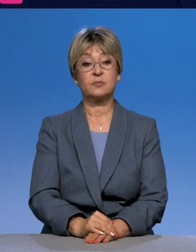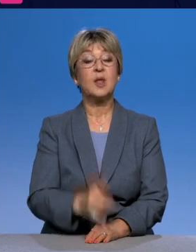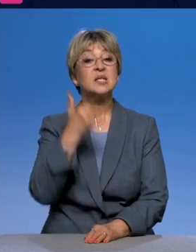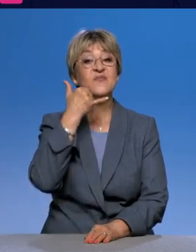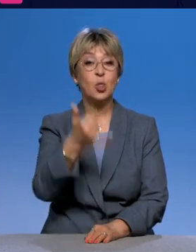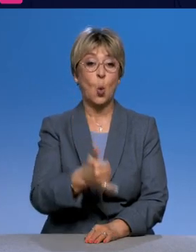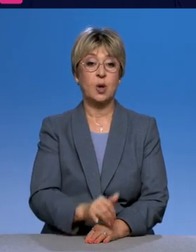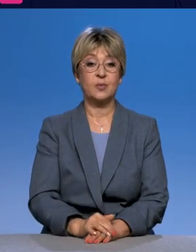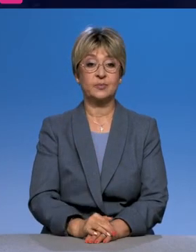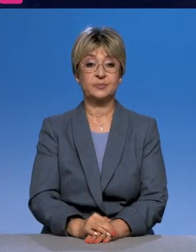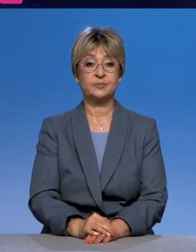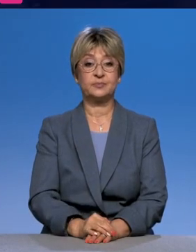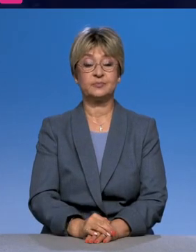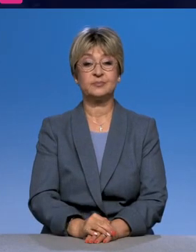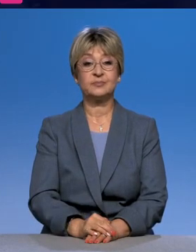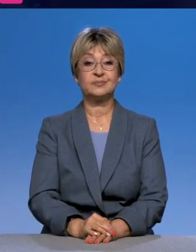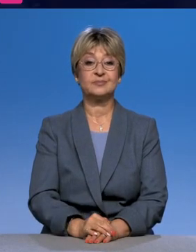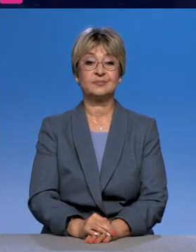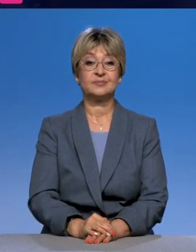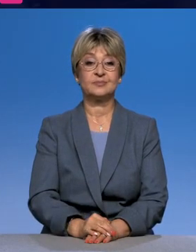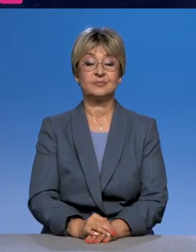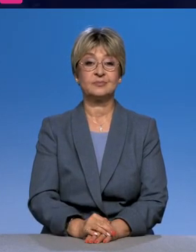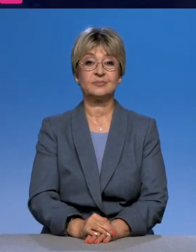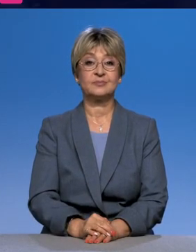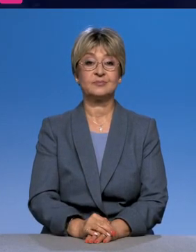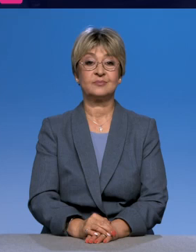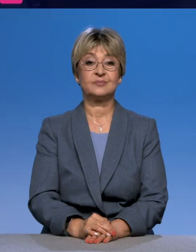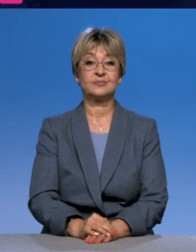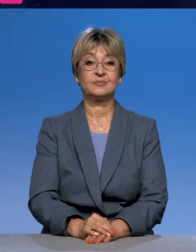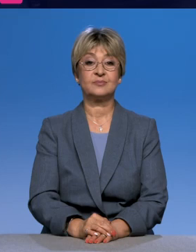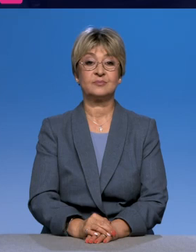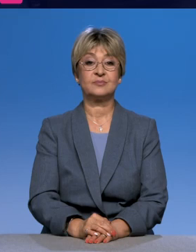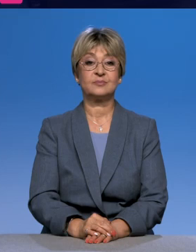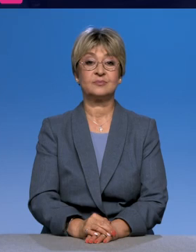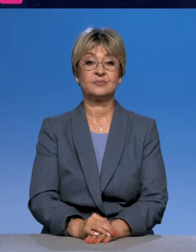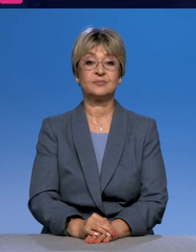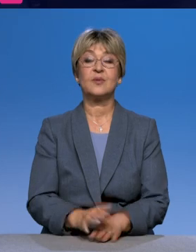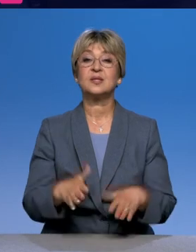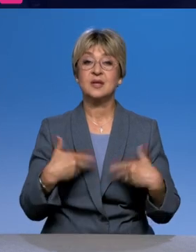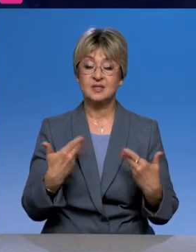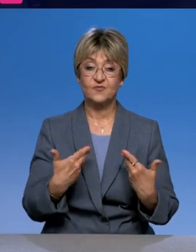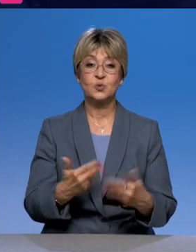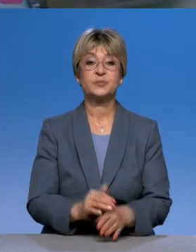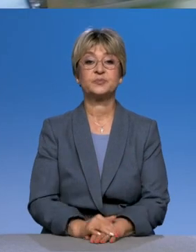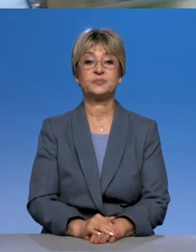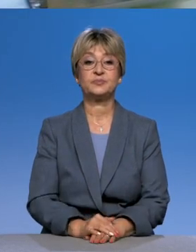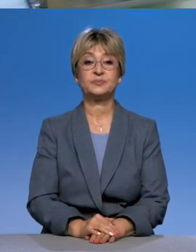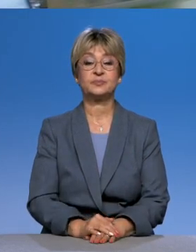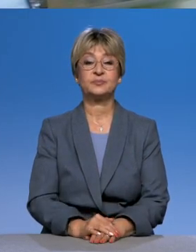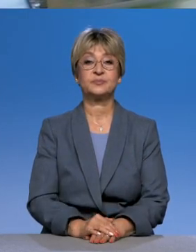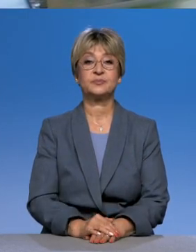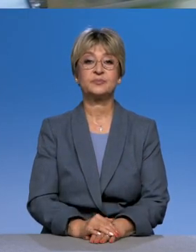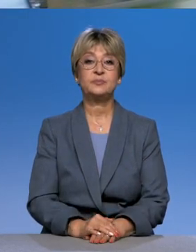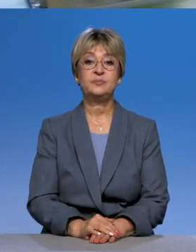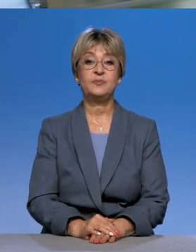Давайте послушаем. Татьяна к нам дозвонилась из Москвы. Татьяна, здравствуйте, рассказывайте. Здравствуйте.